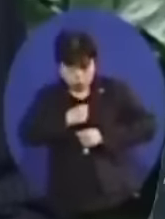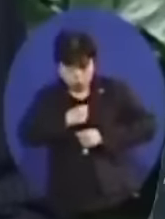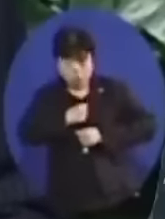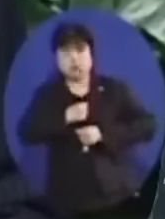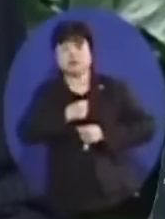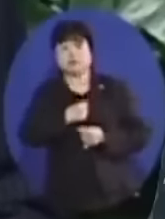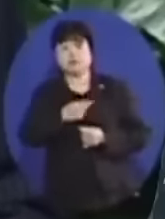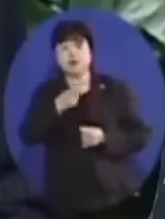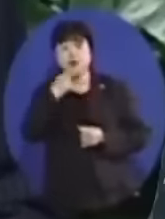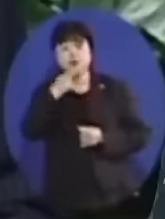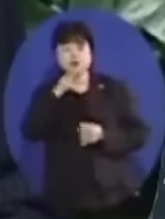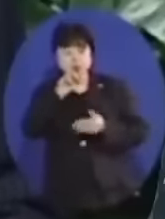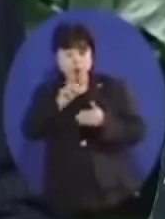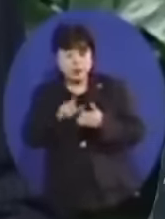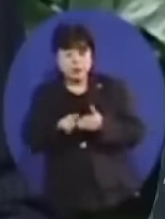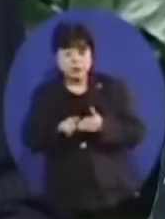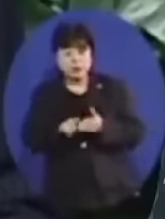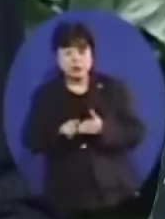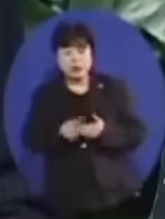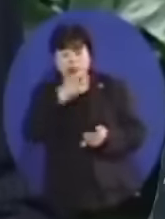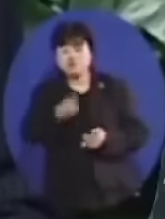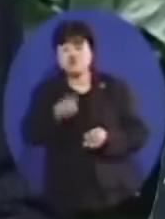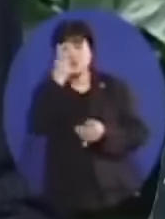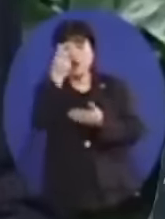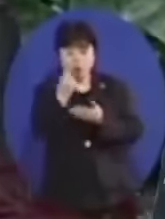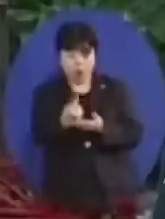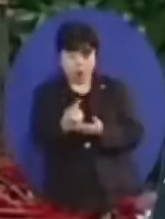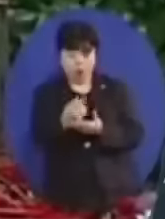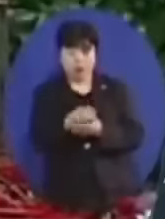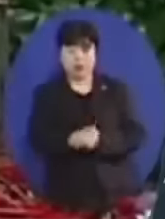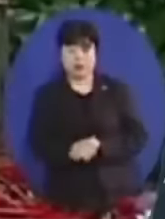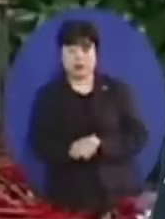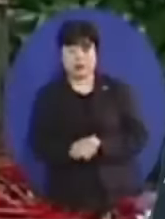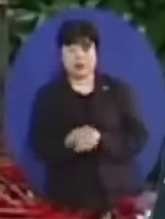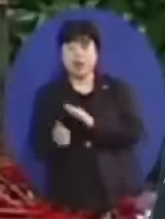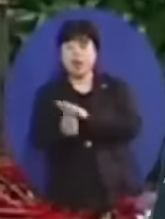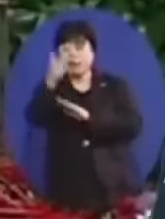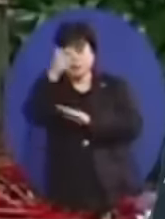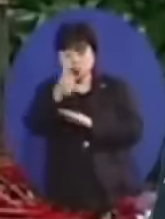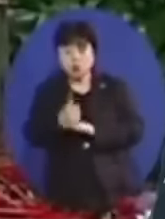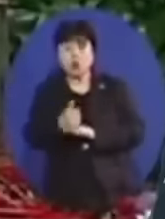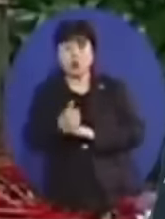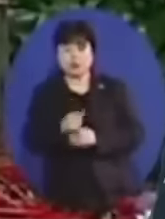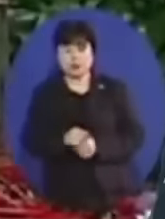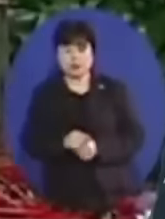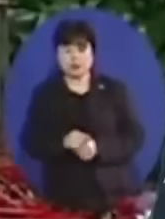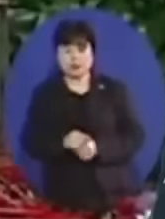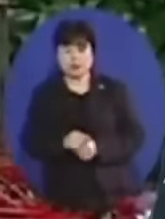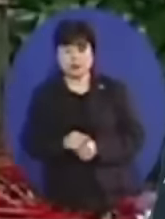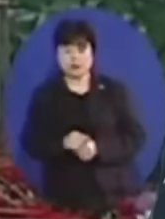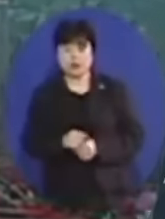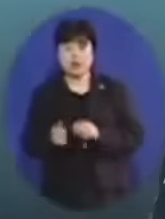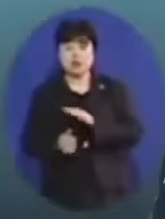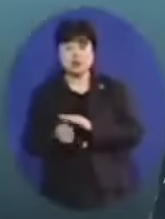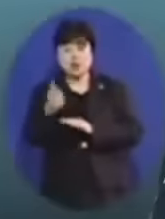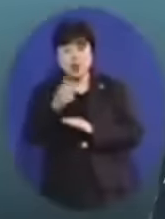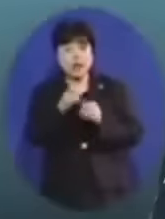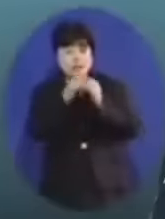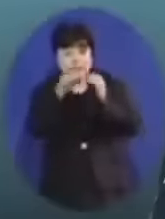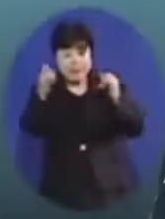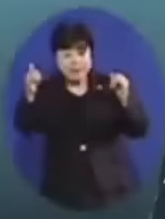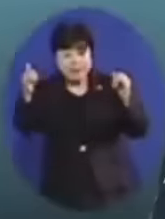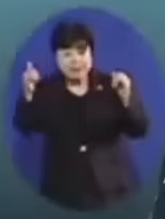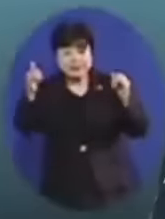않으므로 불행이 다가올 때가 많은 것입니다. 성공학자인 데일 카네기에 의하면 성공한 사람들은